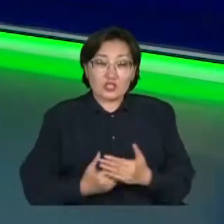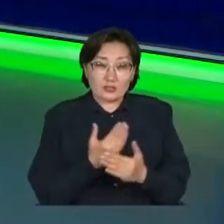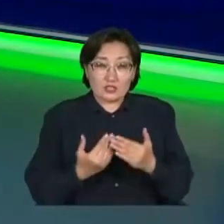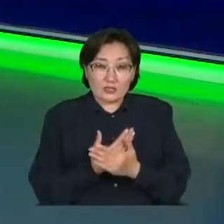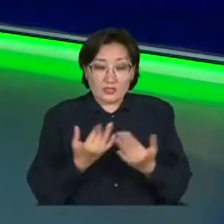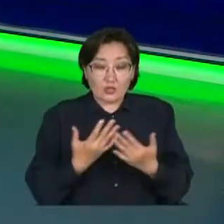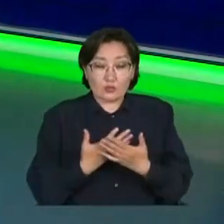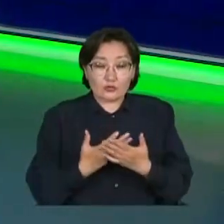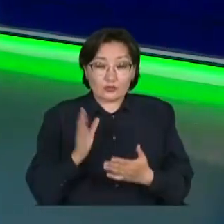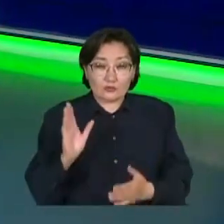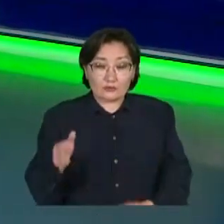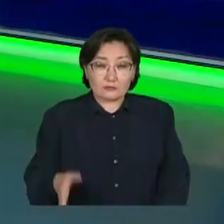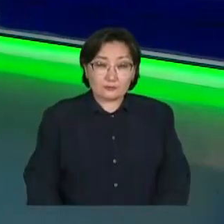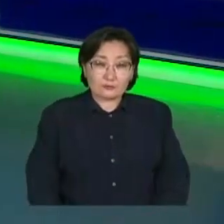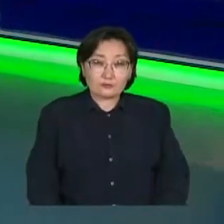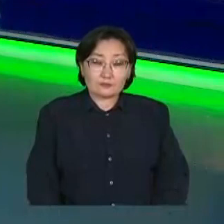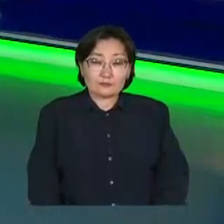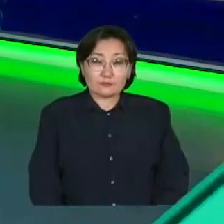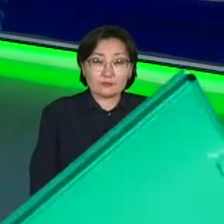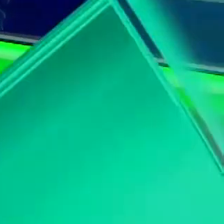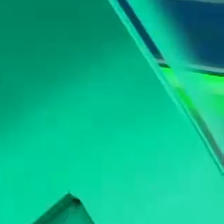Жаңалықтардың екінші жартысынан көретіндеріңіз.